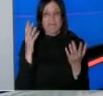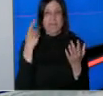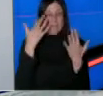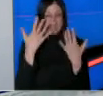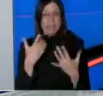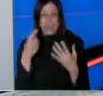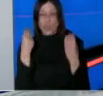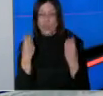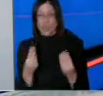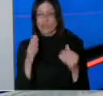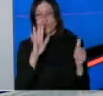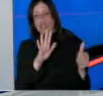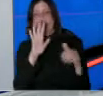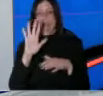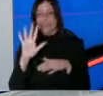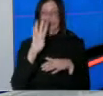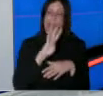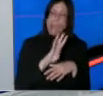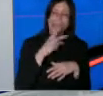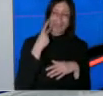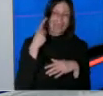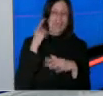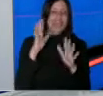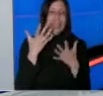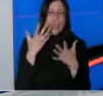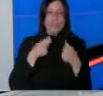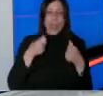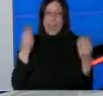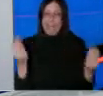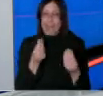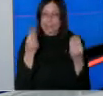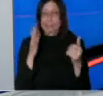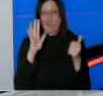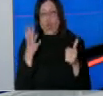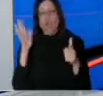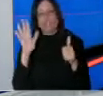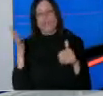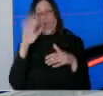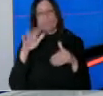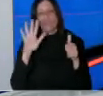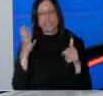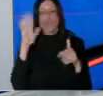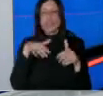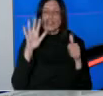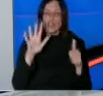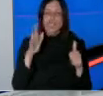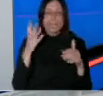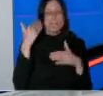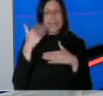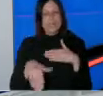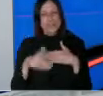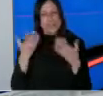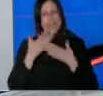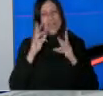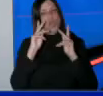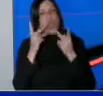מתמטיקה הוא טוב, כאילו ב6, ב5, ב4, זה נשמע כאילו הוא מוכר משהו. אני רק רוצה להסכיר לו ש6, עוד 6 ועוד 6, בסוף אתה מקבל קואליציה שכן